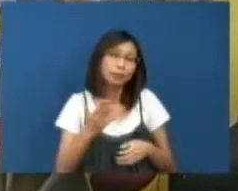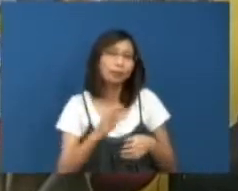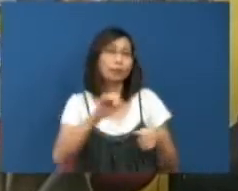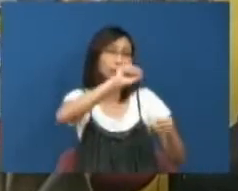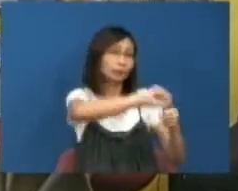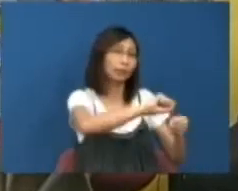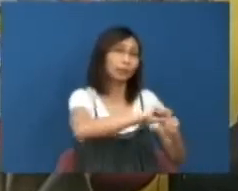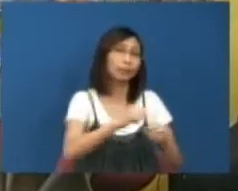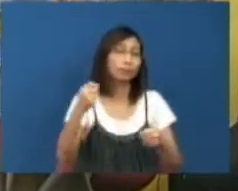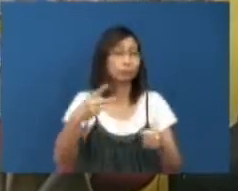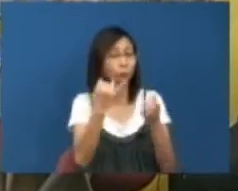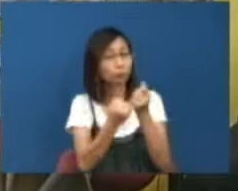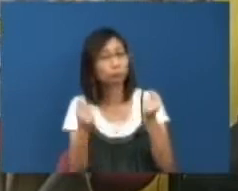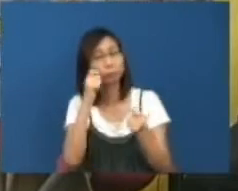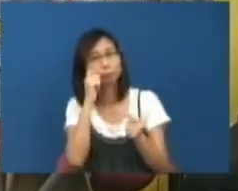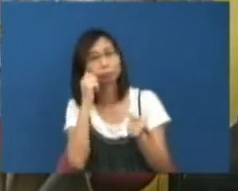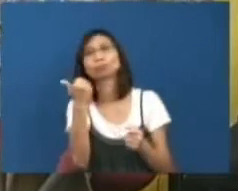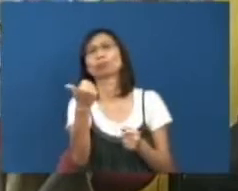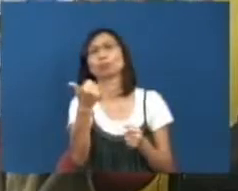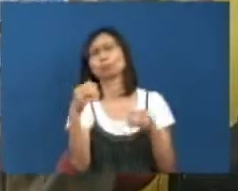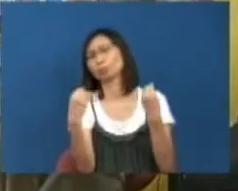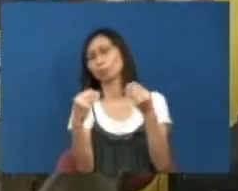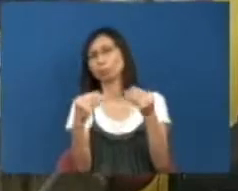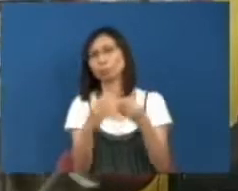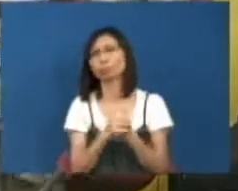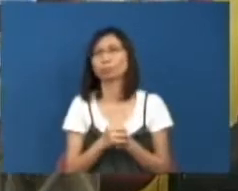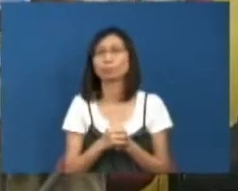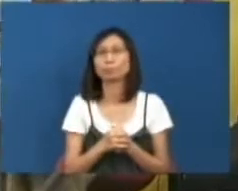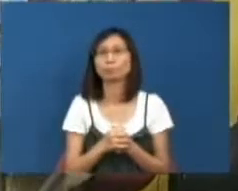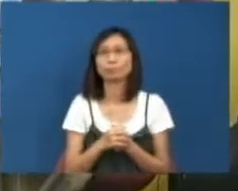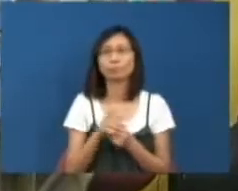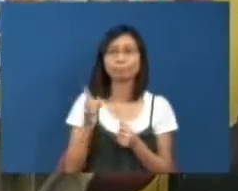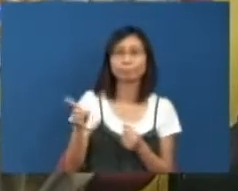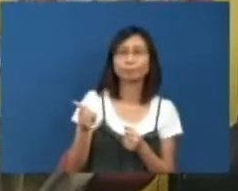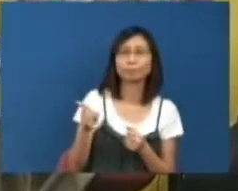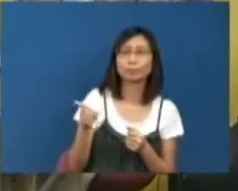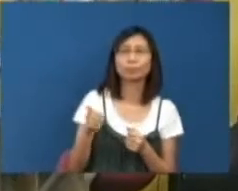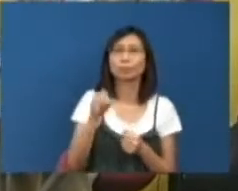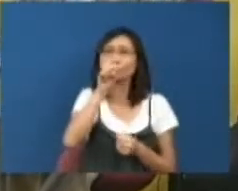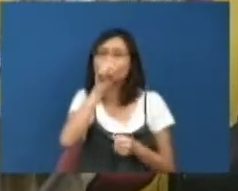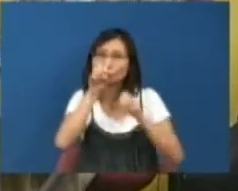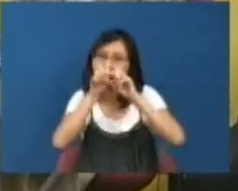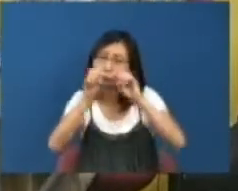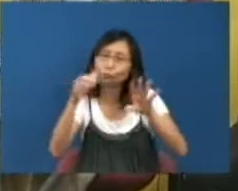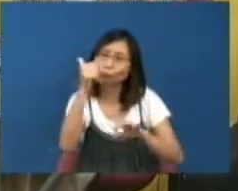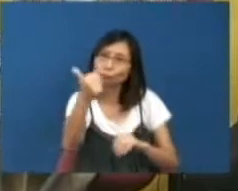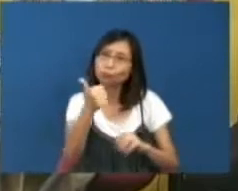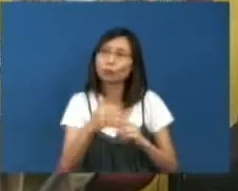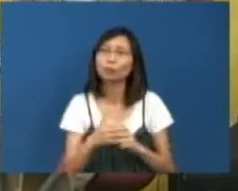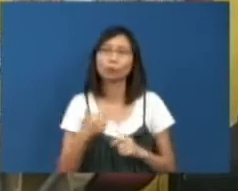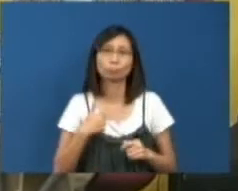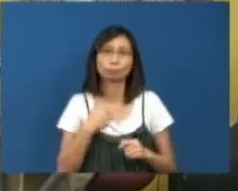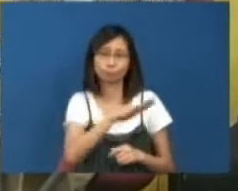覺得呢個係一個好好嘅教育兼且帶動。係 呢、這個你呢個係好好嘅提議。其實我哋咧做呢一